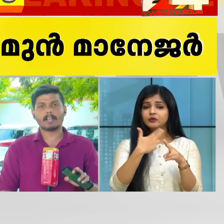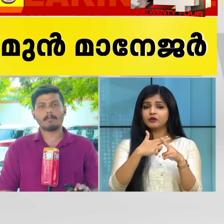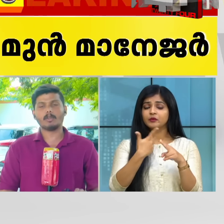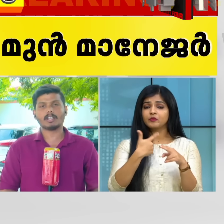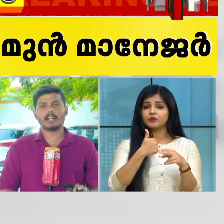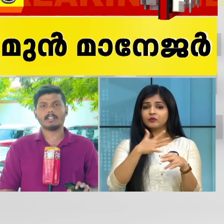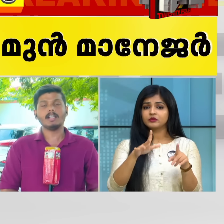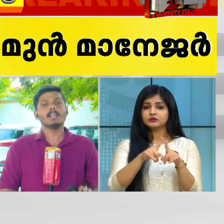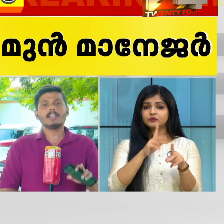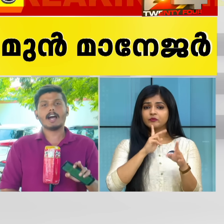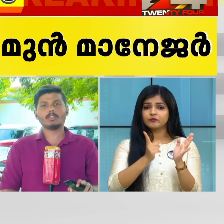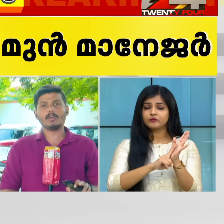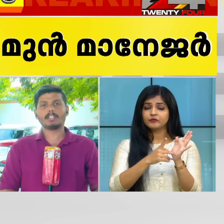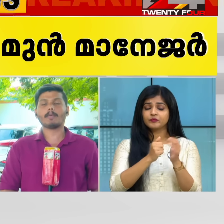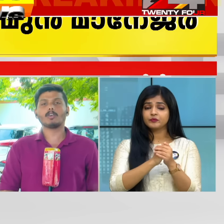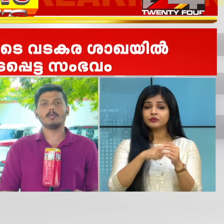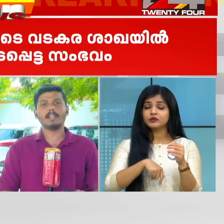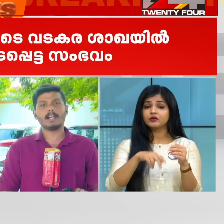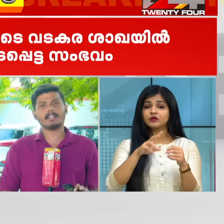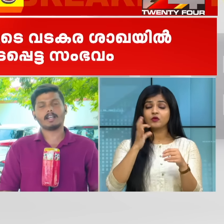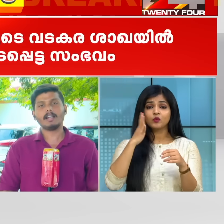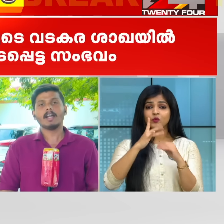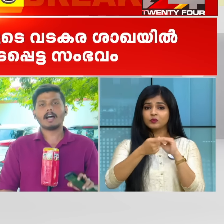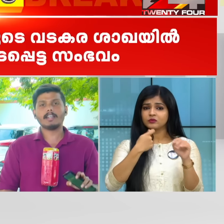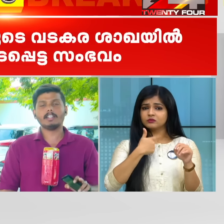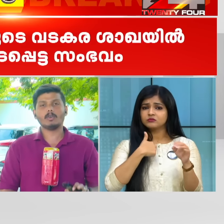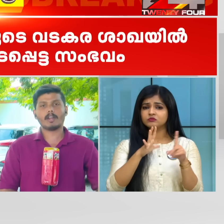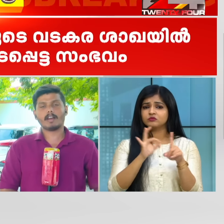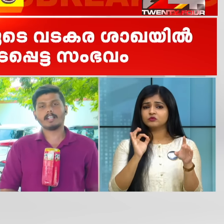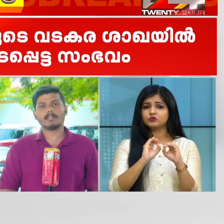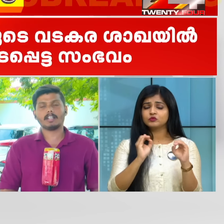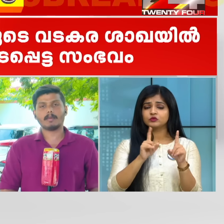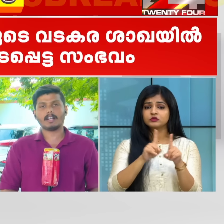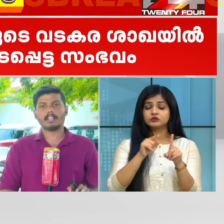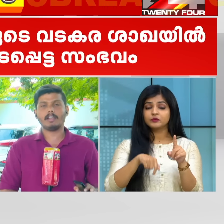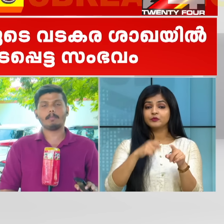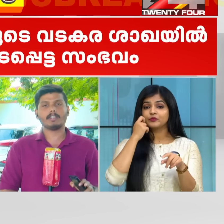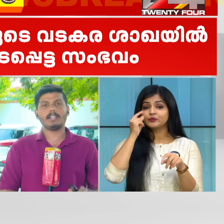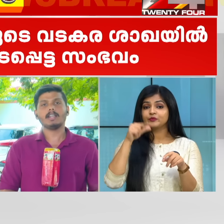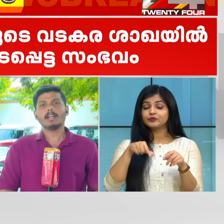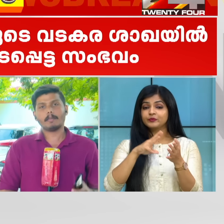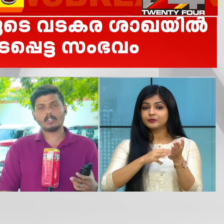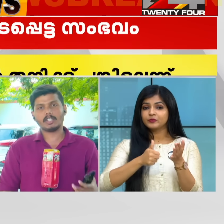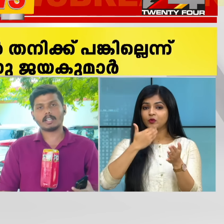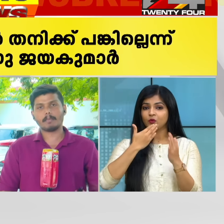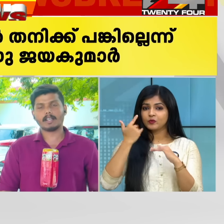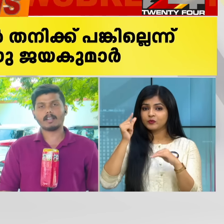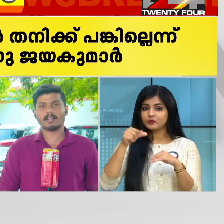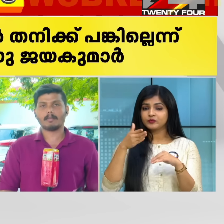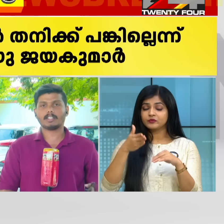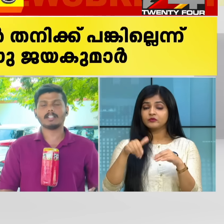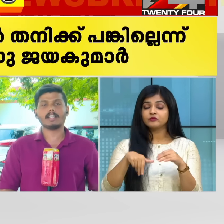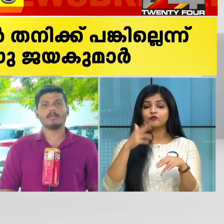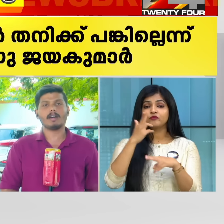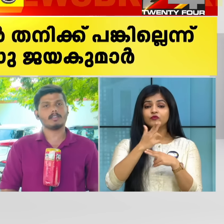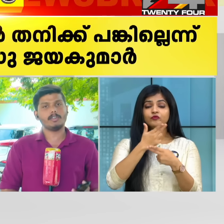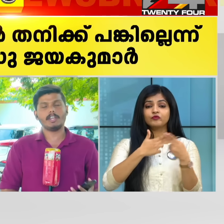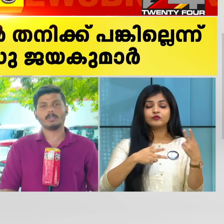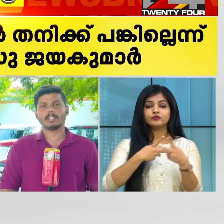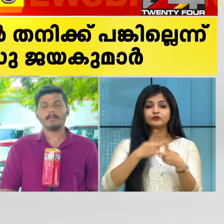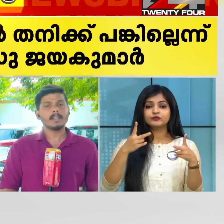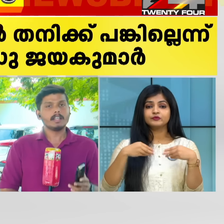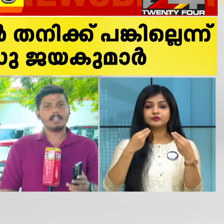പറയപ്പെടുന്ന കാര്യത്തിൽ യാതൊരുവിധ പങ്കുമില്ല എന്നാണ്, ആ രീതിയിലുള്ള ഒരു അവകാശവാദമാണ് നിലവിൽ ഈ പ്രതി ചേർക്കപ്പെട്ട മധ ജയകുമാർ